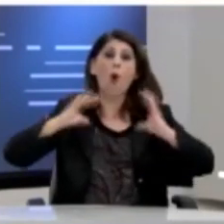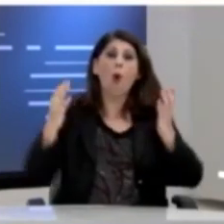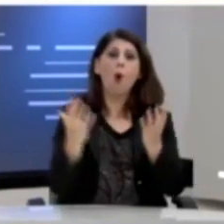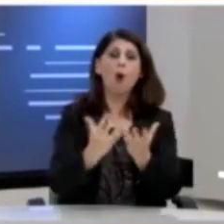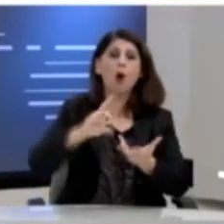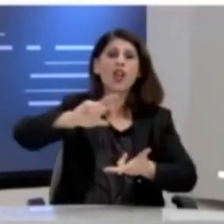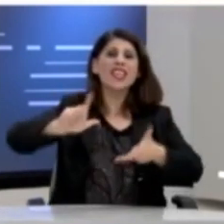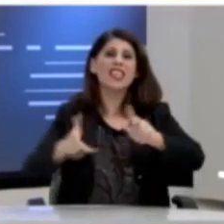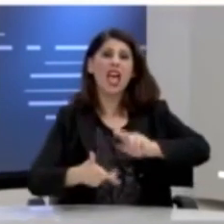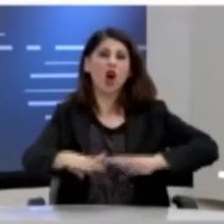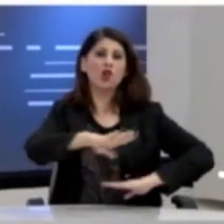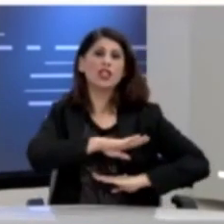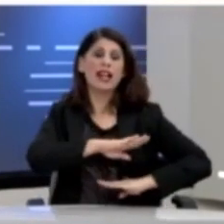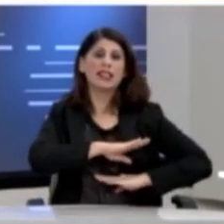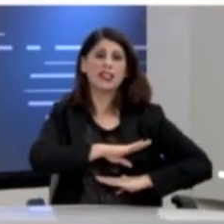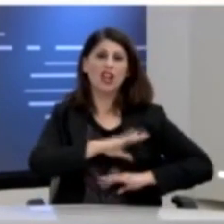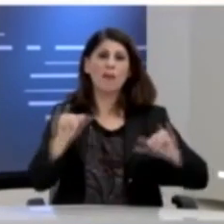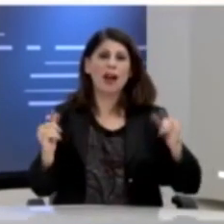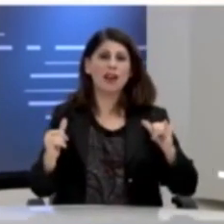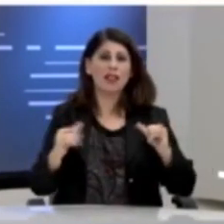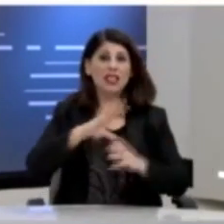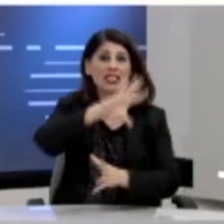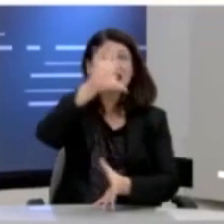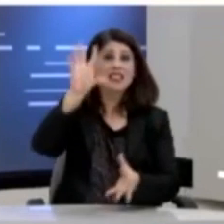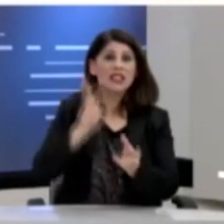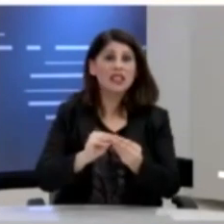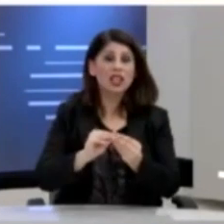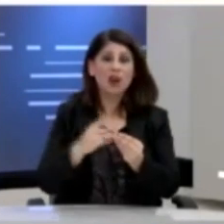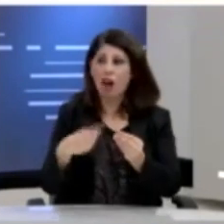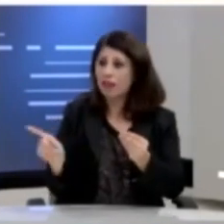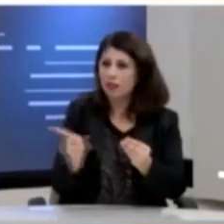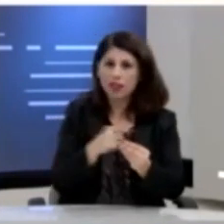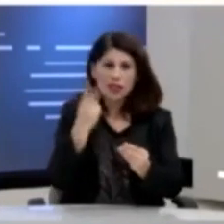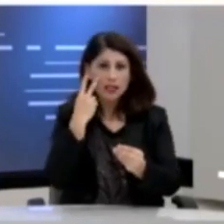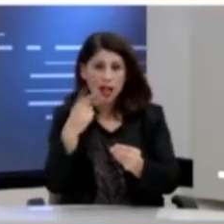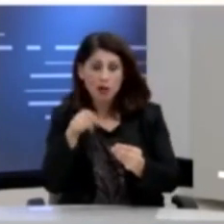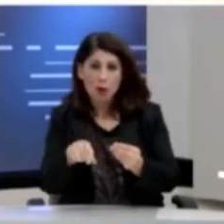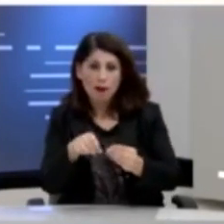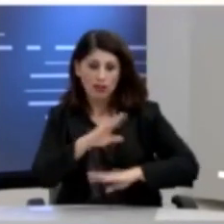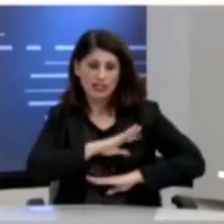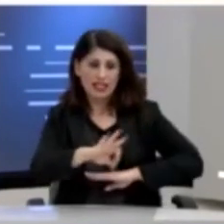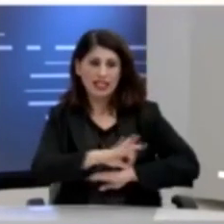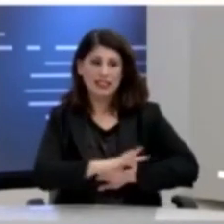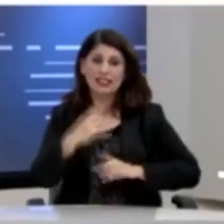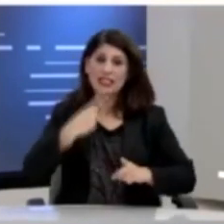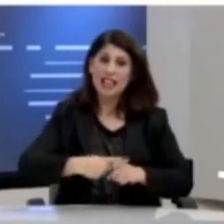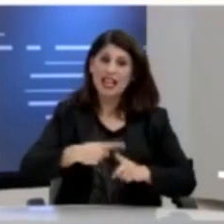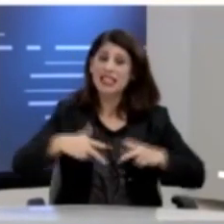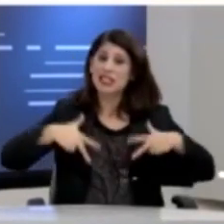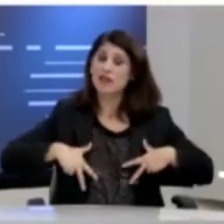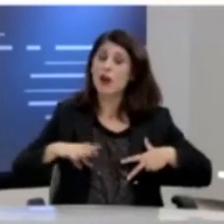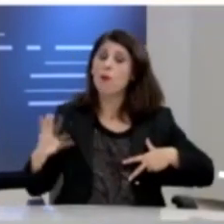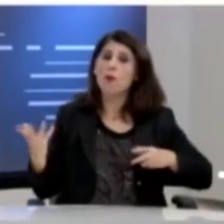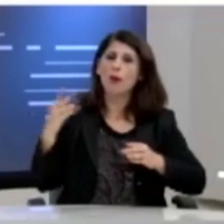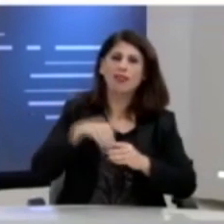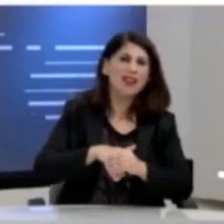γεωστρατηγικό παιχνίδι, να δούμε το σύνολο των αντιθέσεων, να δούμε πού εντάσσεται αυτή η στρατηγική της ελληνικής